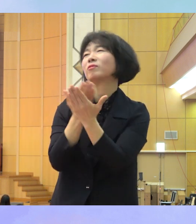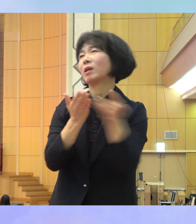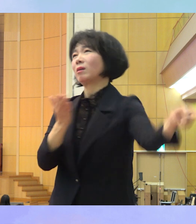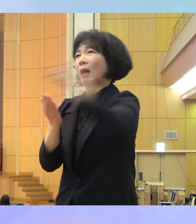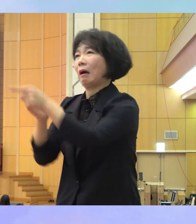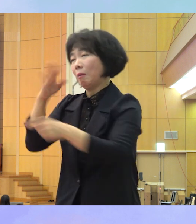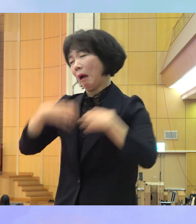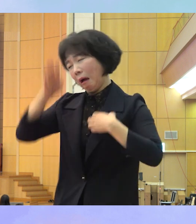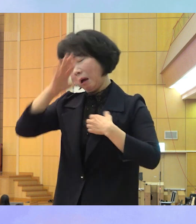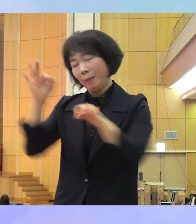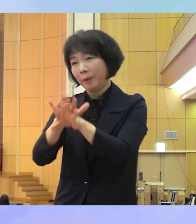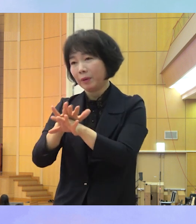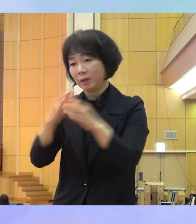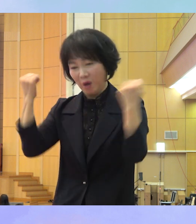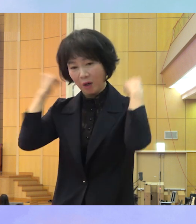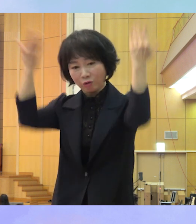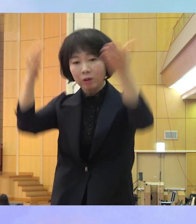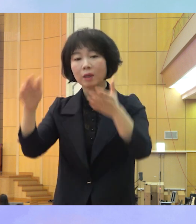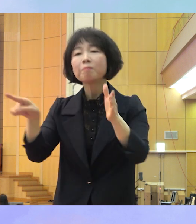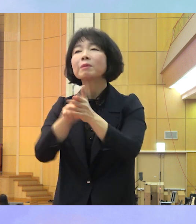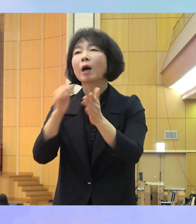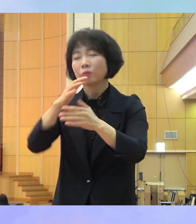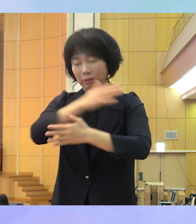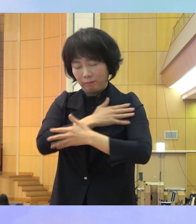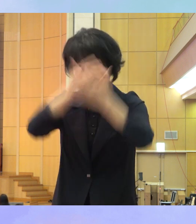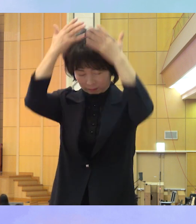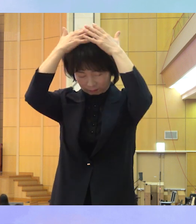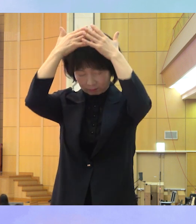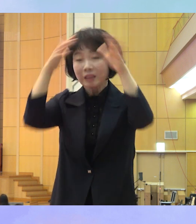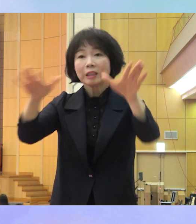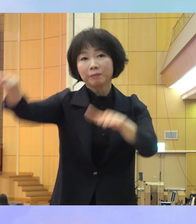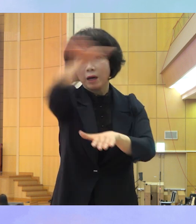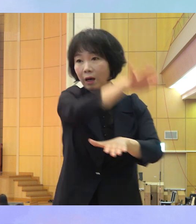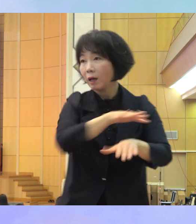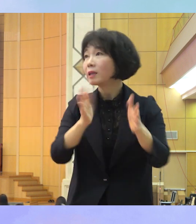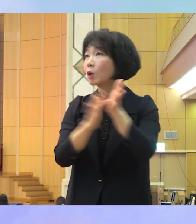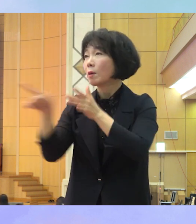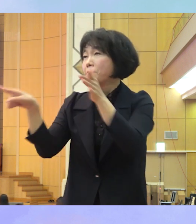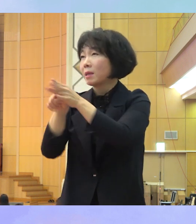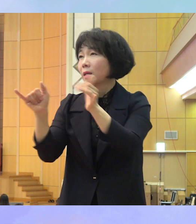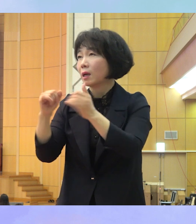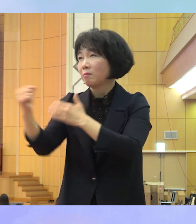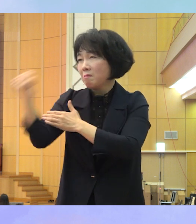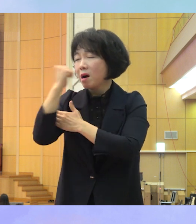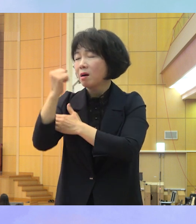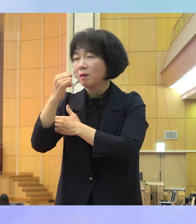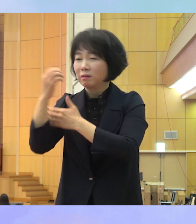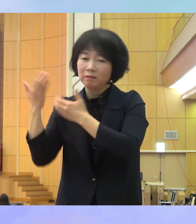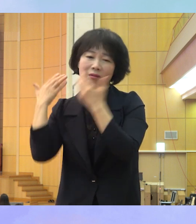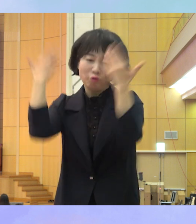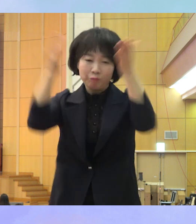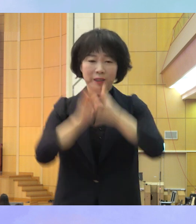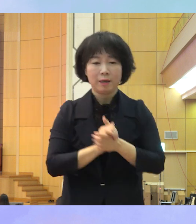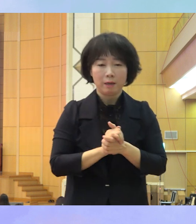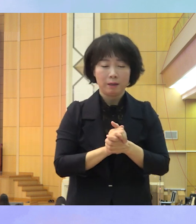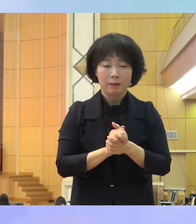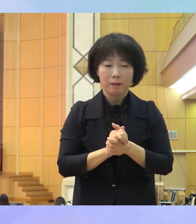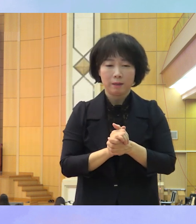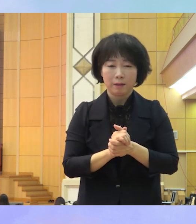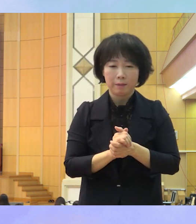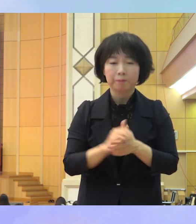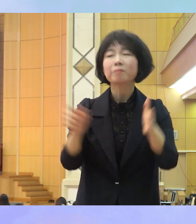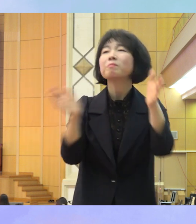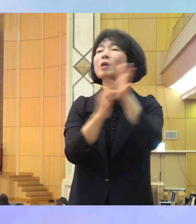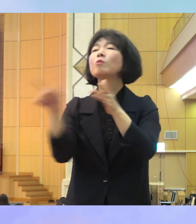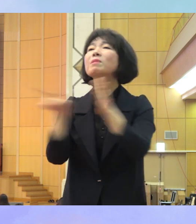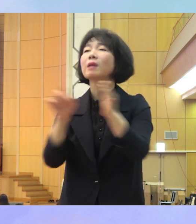원하여 믿음으로 손을 얹었습니다. 믿는 자에겐 능치 못함이 없습니다.